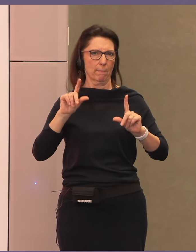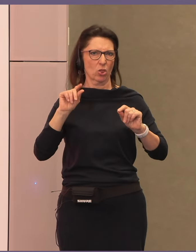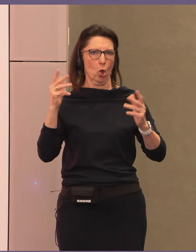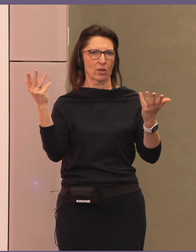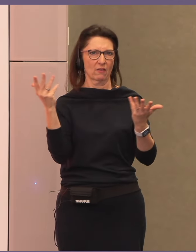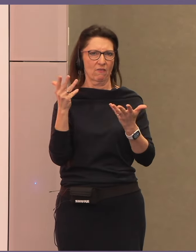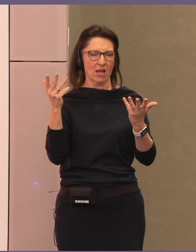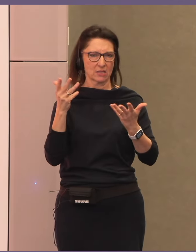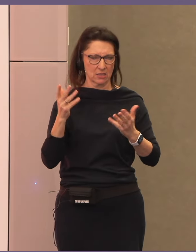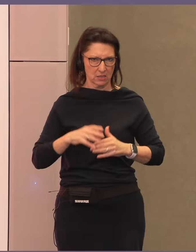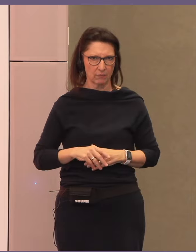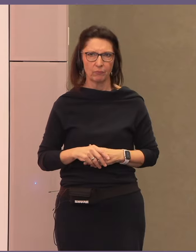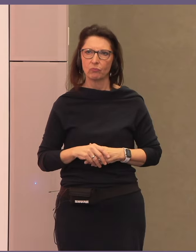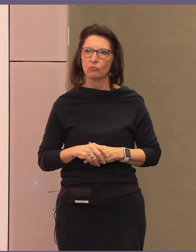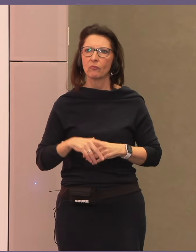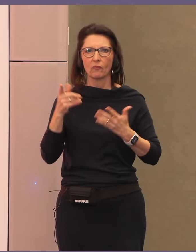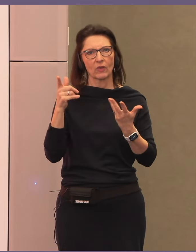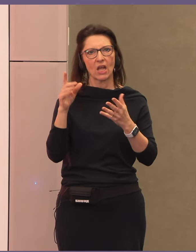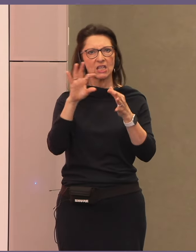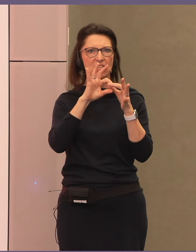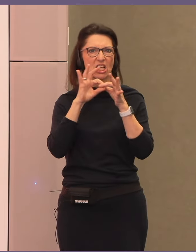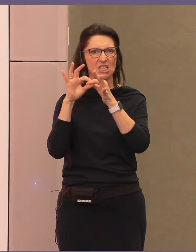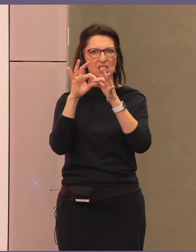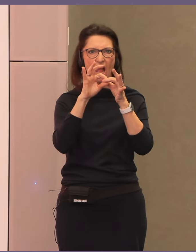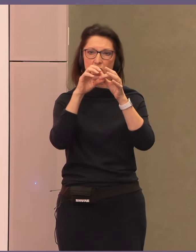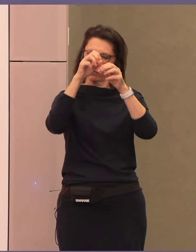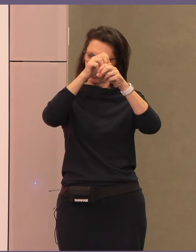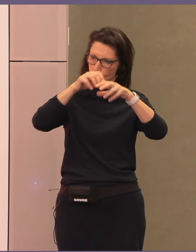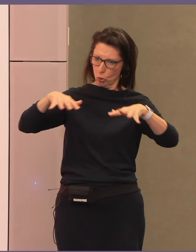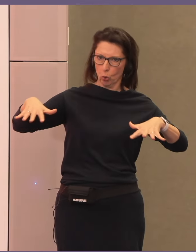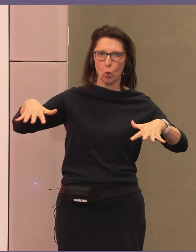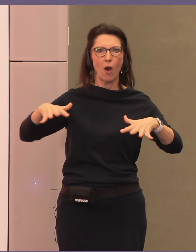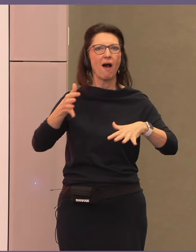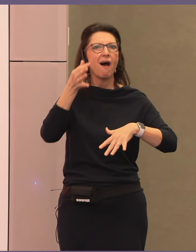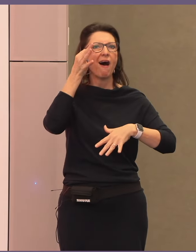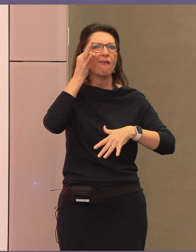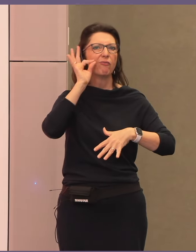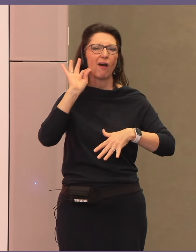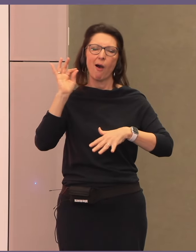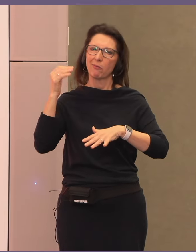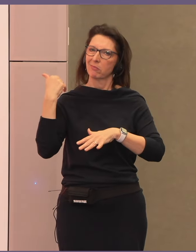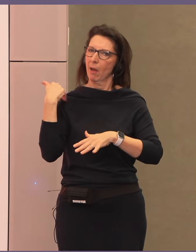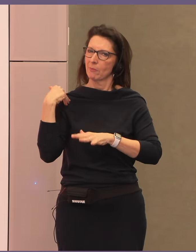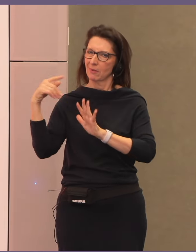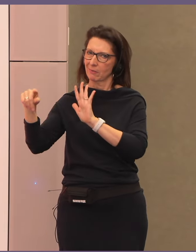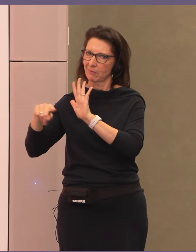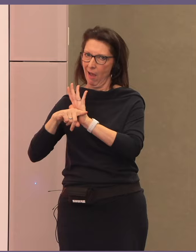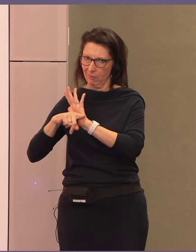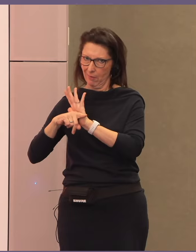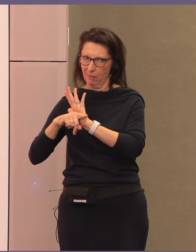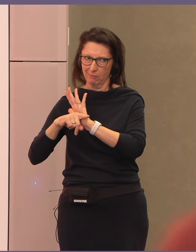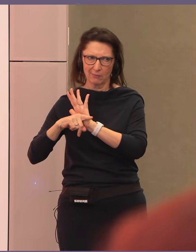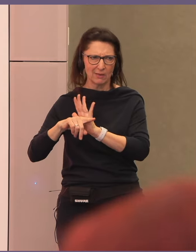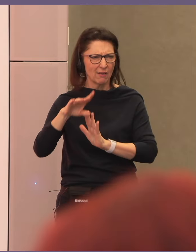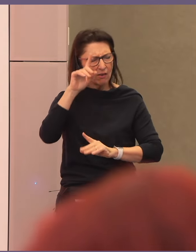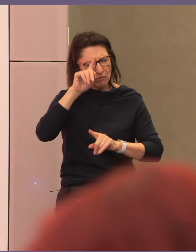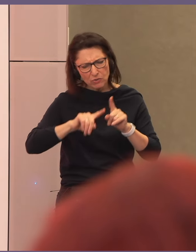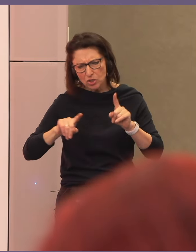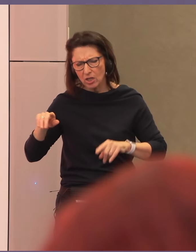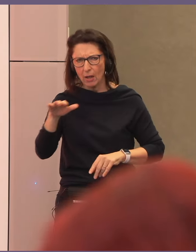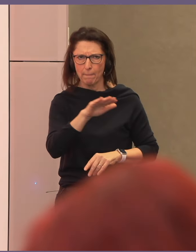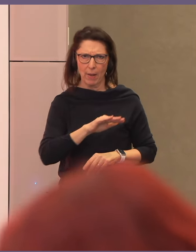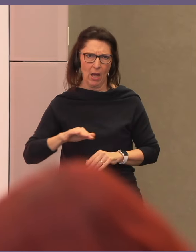spezifische gesellschaftliche Ordnung, in der wir leben, Frauen strukturell benachteiligt und das in allen möglichen